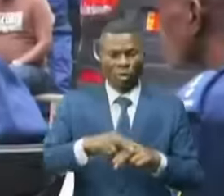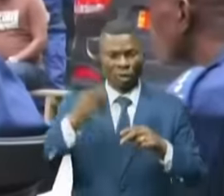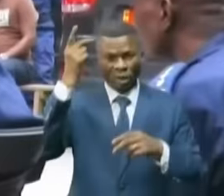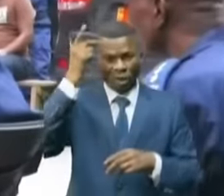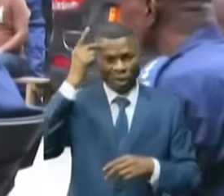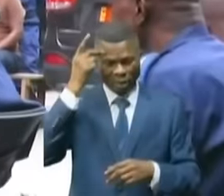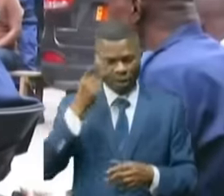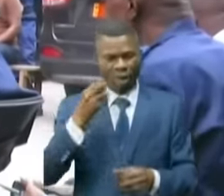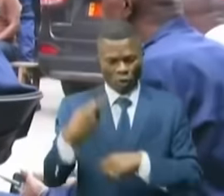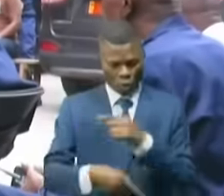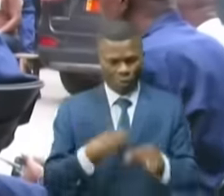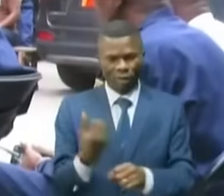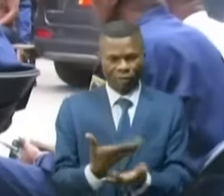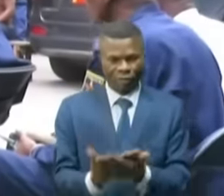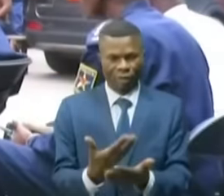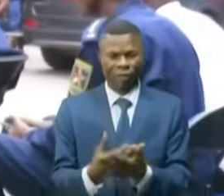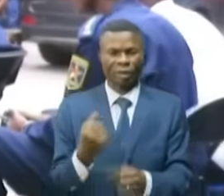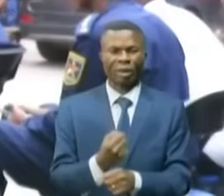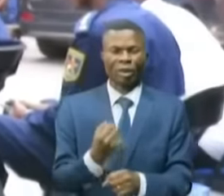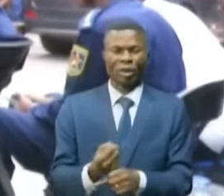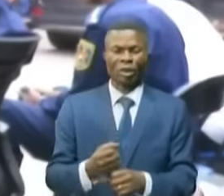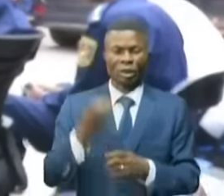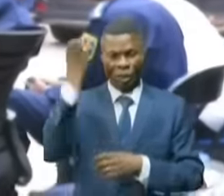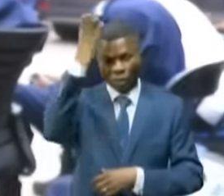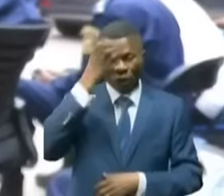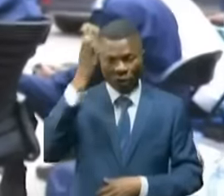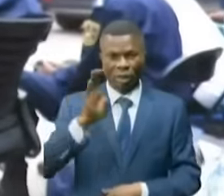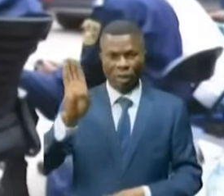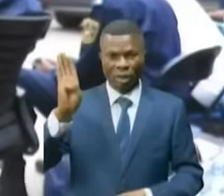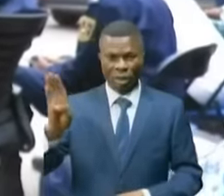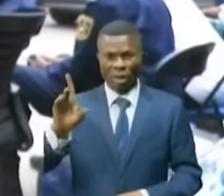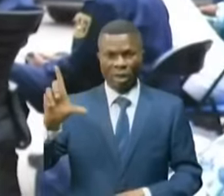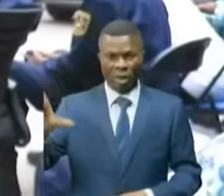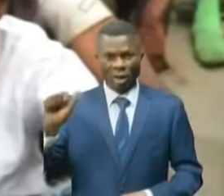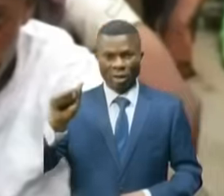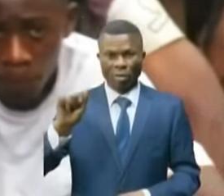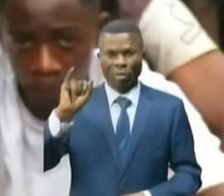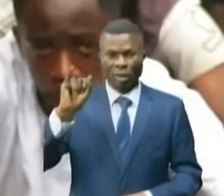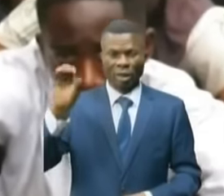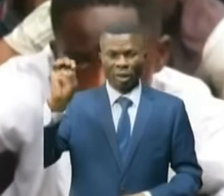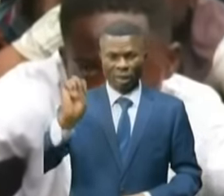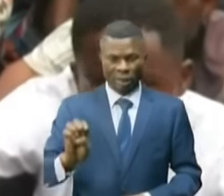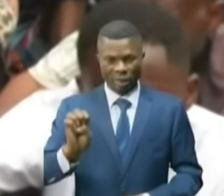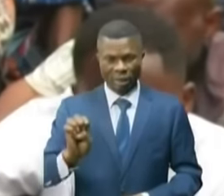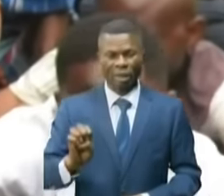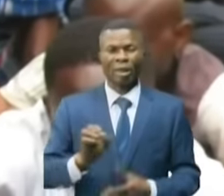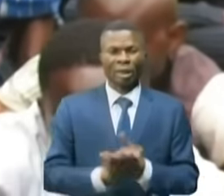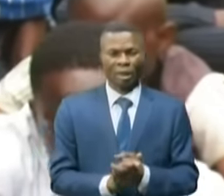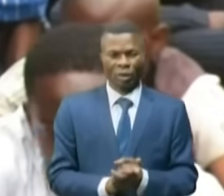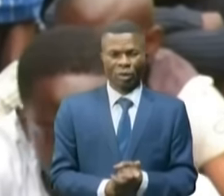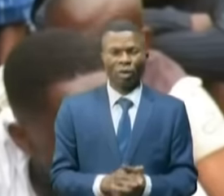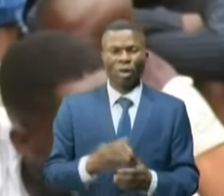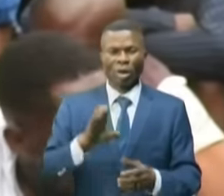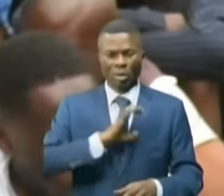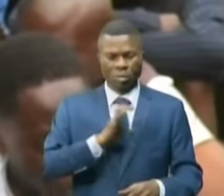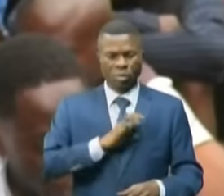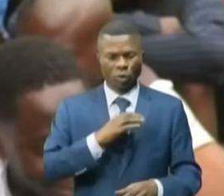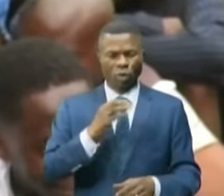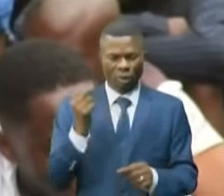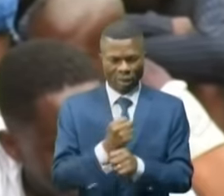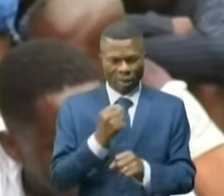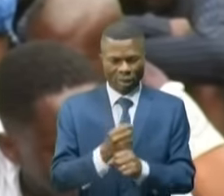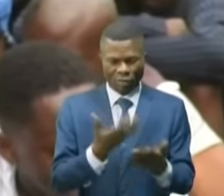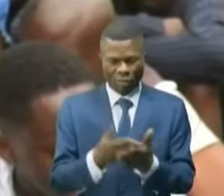vite mise au travail. Devant le général Blaise Kilimba-Limba, 63 malfrats, parmi lesquels 7 policiers pour